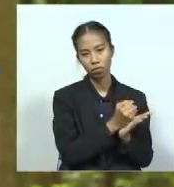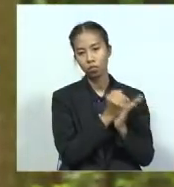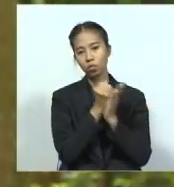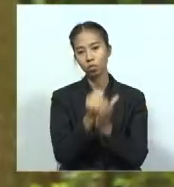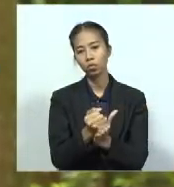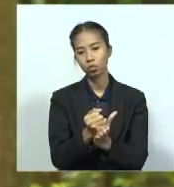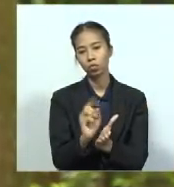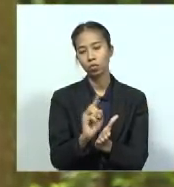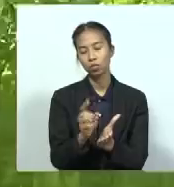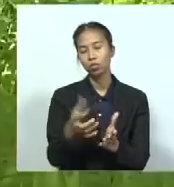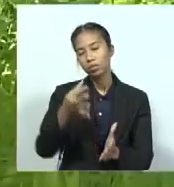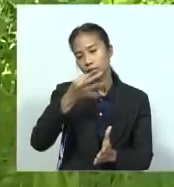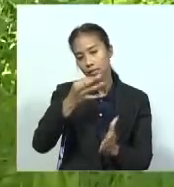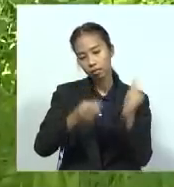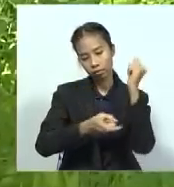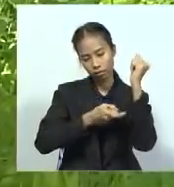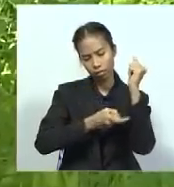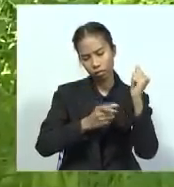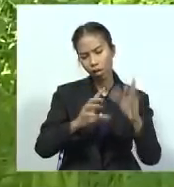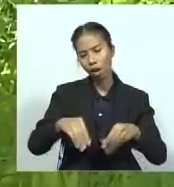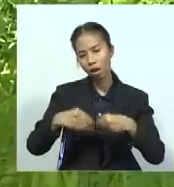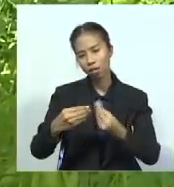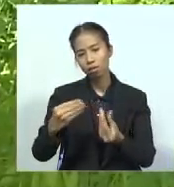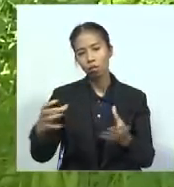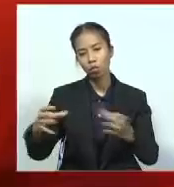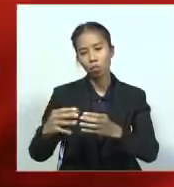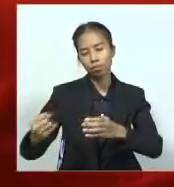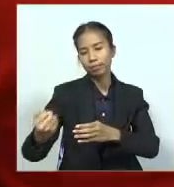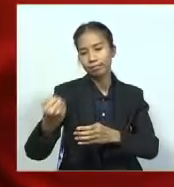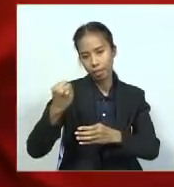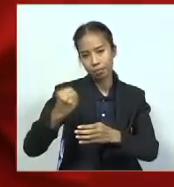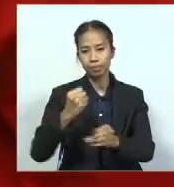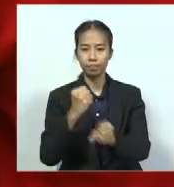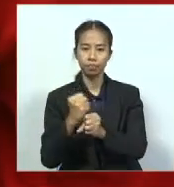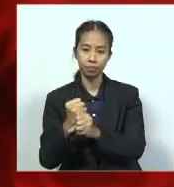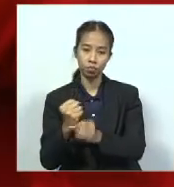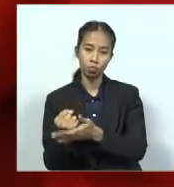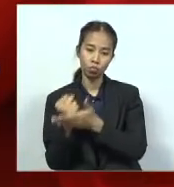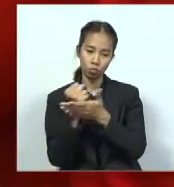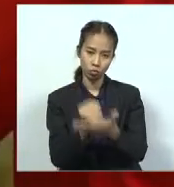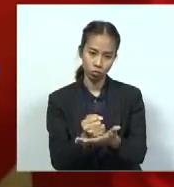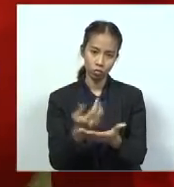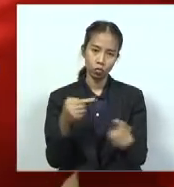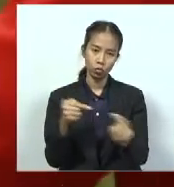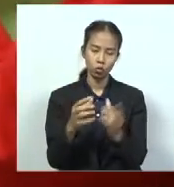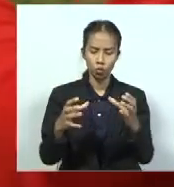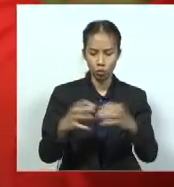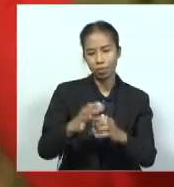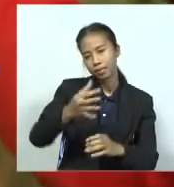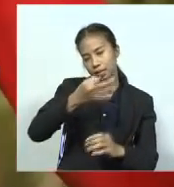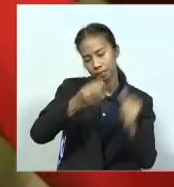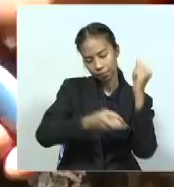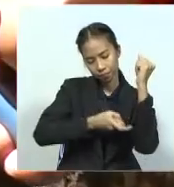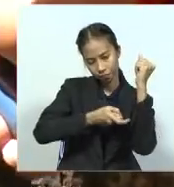หลือชาวสวนยางเพื่อสร้างความเข้มแข็งและเพิ่มประสิทธิภาพการผลิตและเป็นการช่วยเหลือค่าครองชีพเกษตรกรชาวสวนย